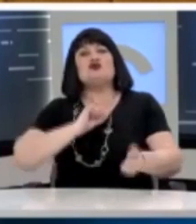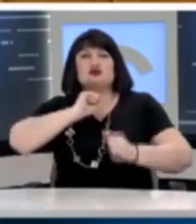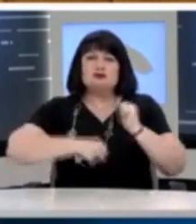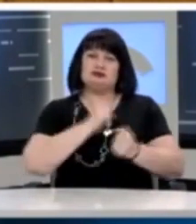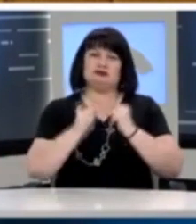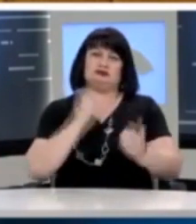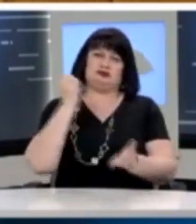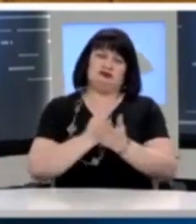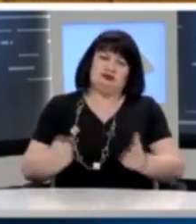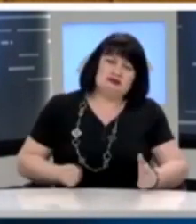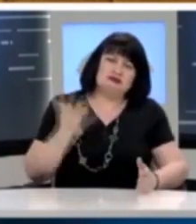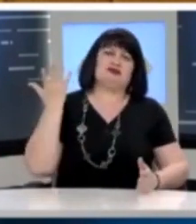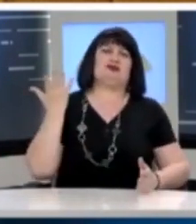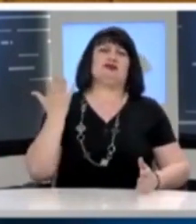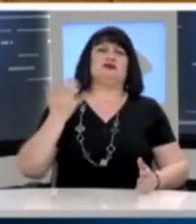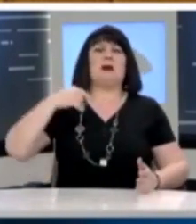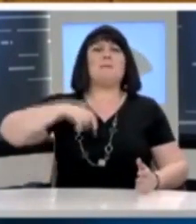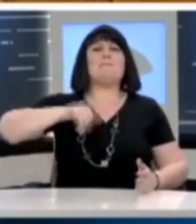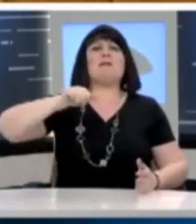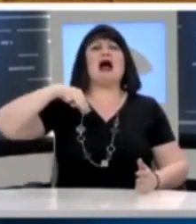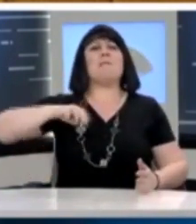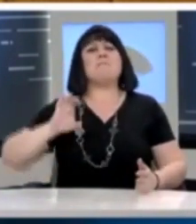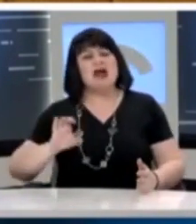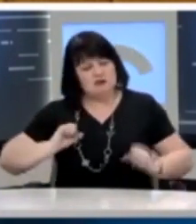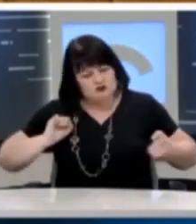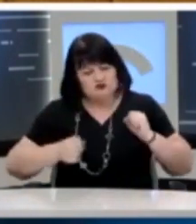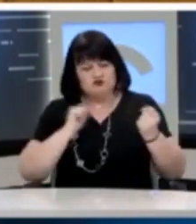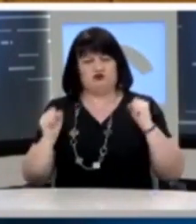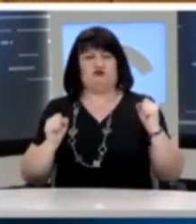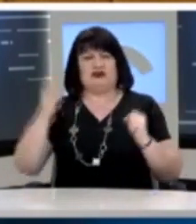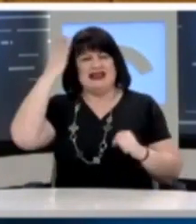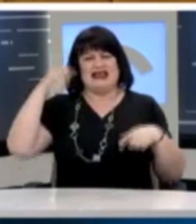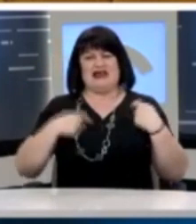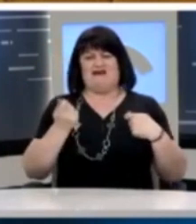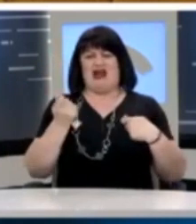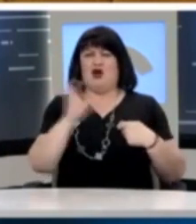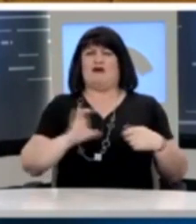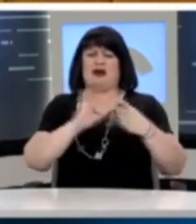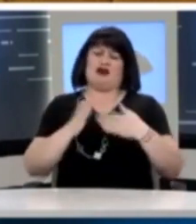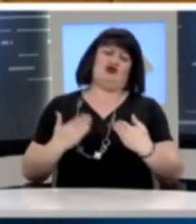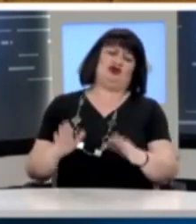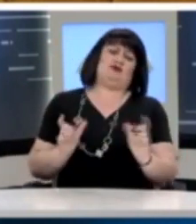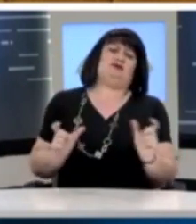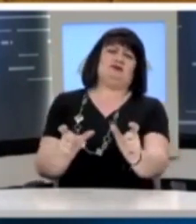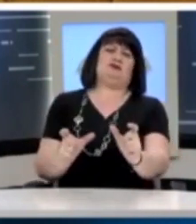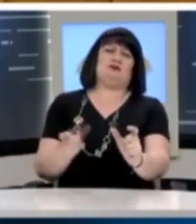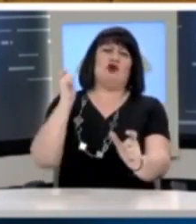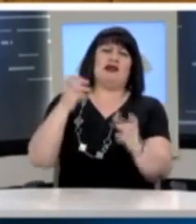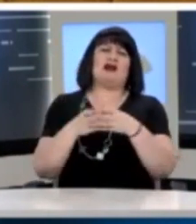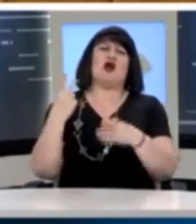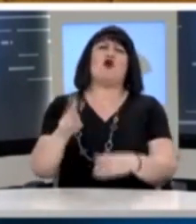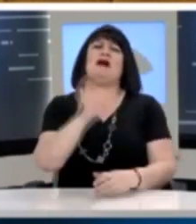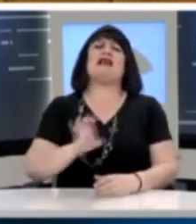αγωνιστικές, ριζοσπαστικές, δυνάμεις του ΠΑΜΕ που βάζουν απέναντι το κεφάλαιο την Ευρωπαϊκή Ένωση, τα κόμματά τους